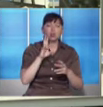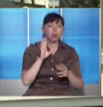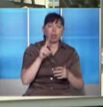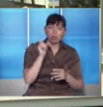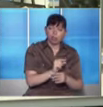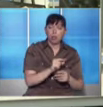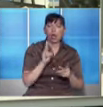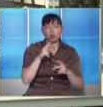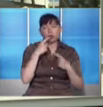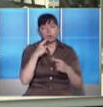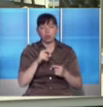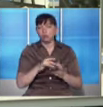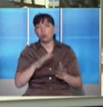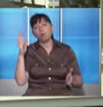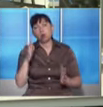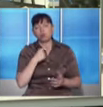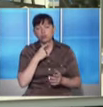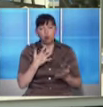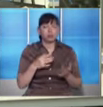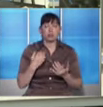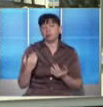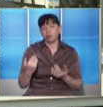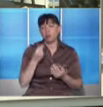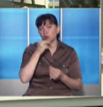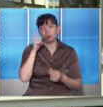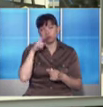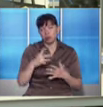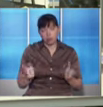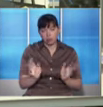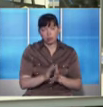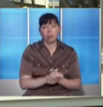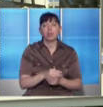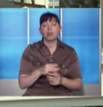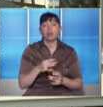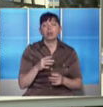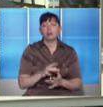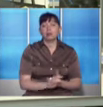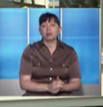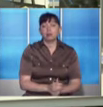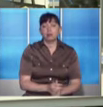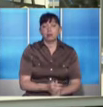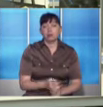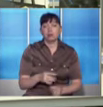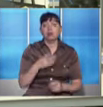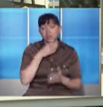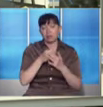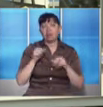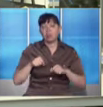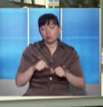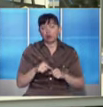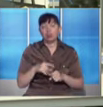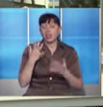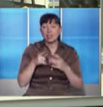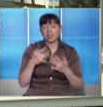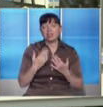dumneavoastră probabil vă estimați și mai sigur și mai realist posibilitățile. Deci dacă